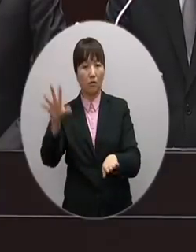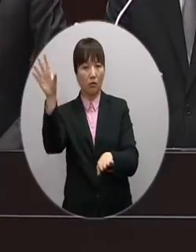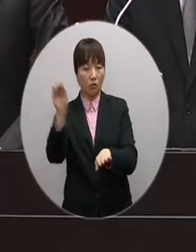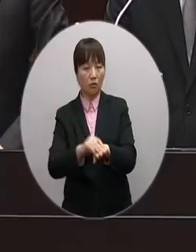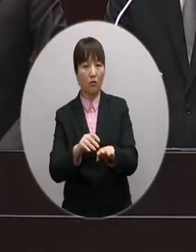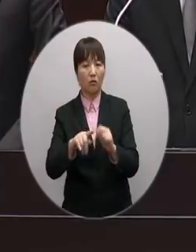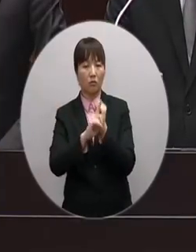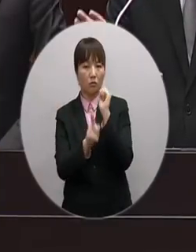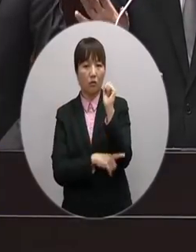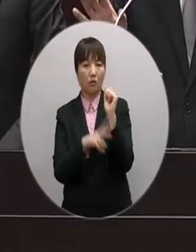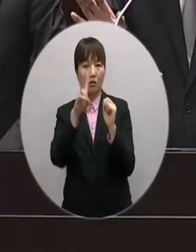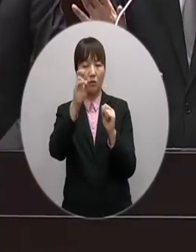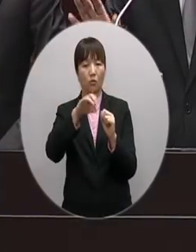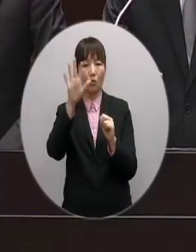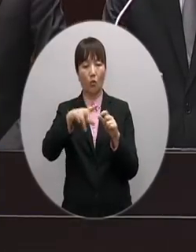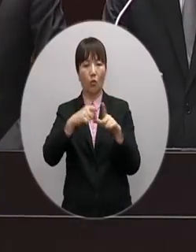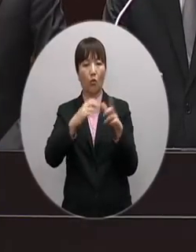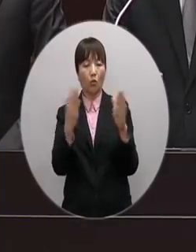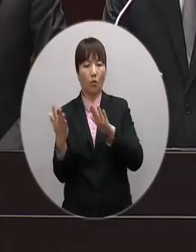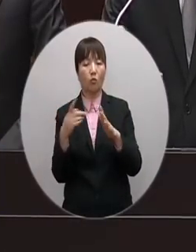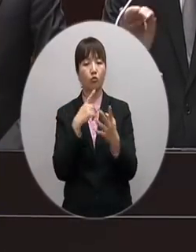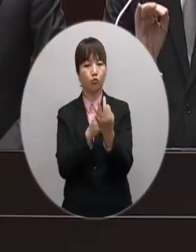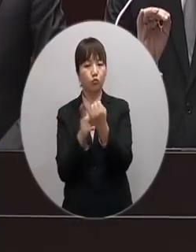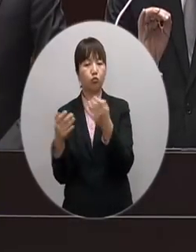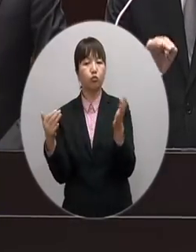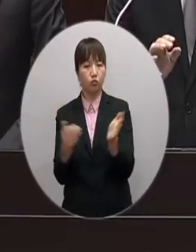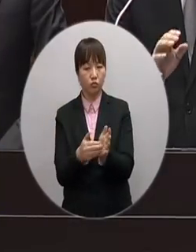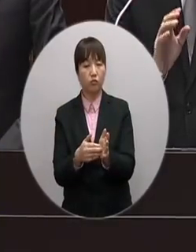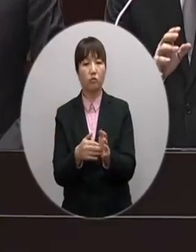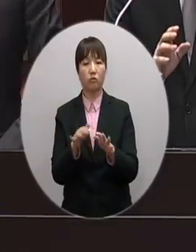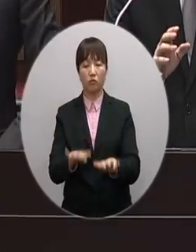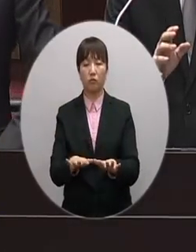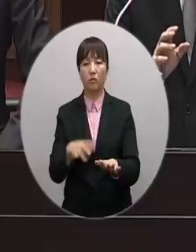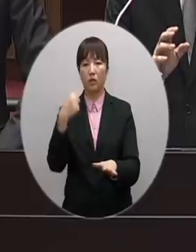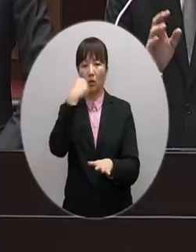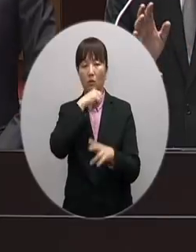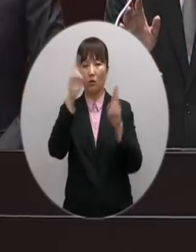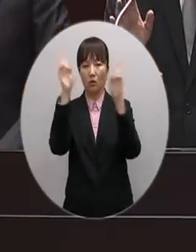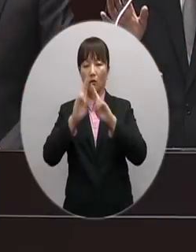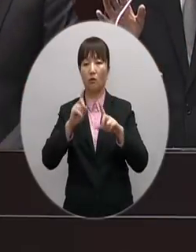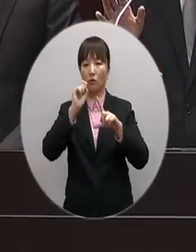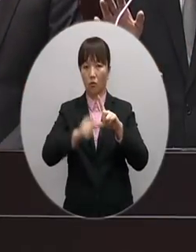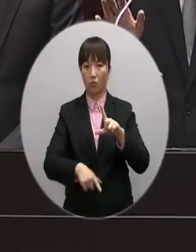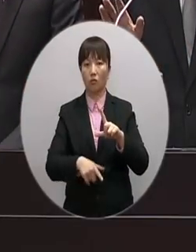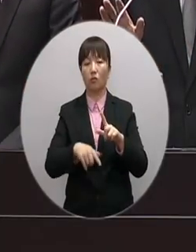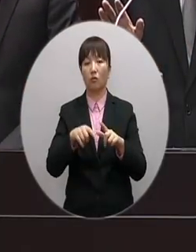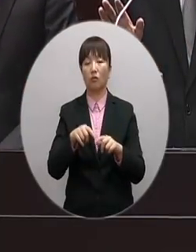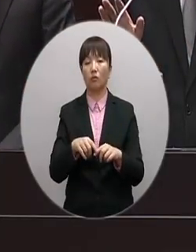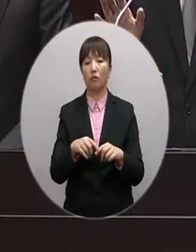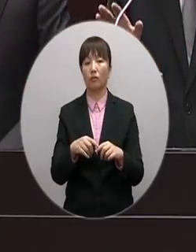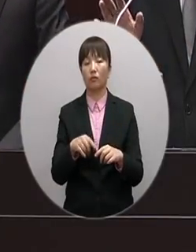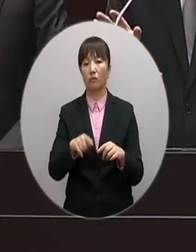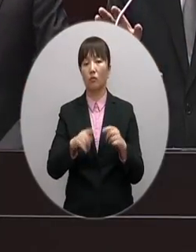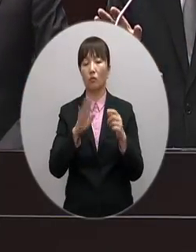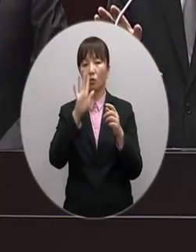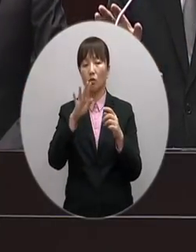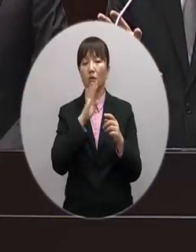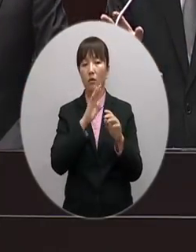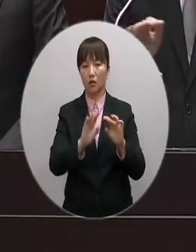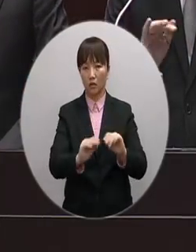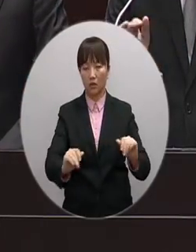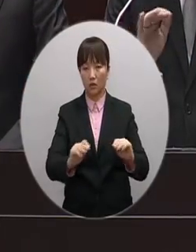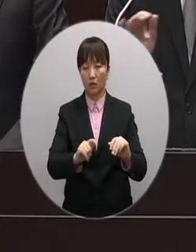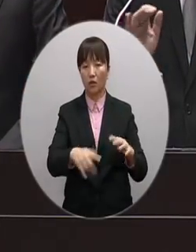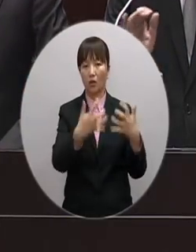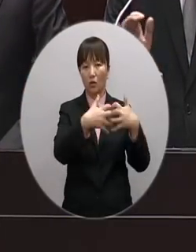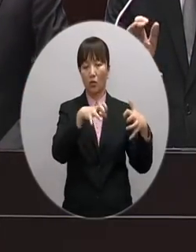大概25000公顷，我们已经盘点出来了。目前台湾电力公司跟这个拥有地的